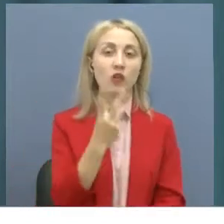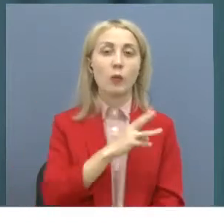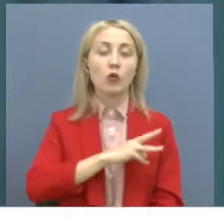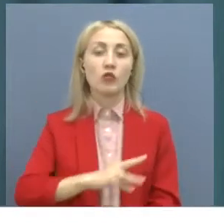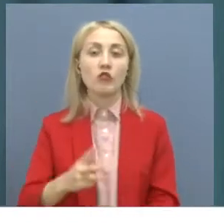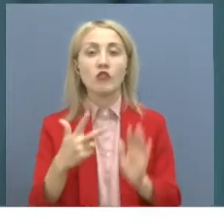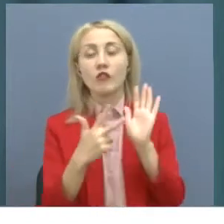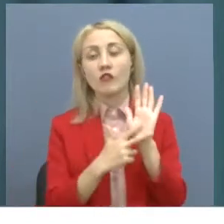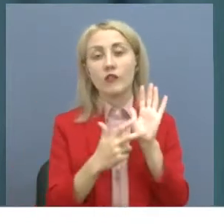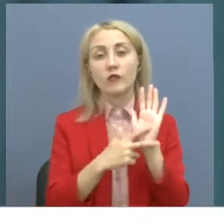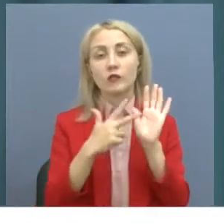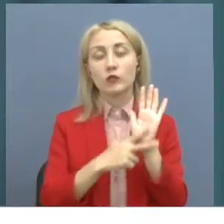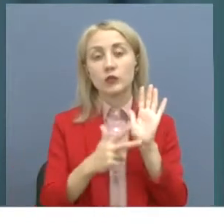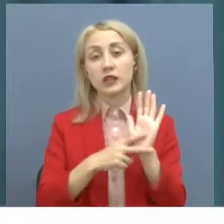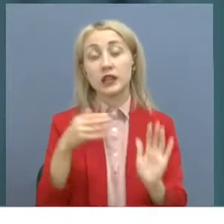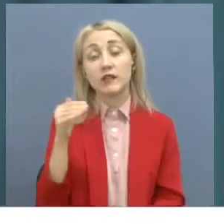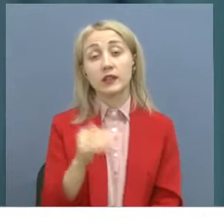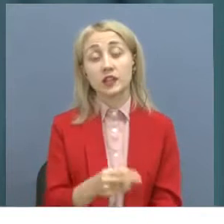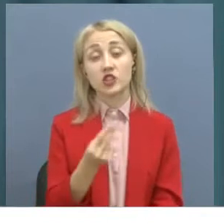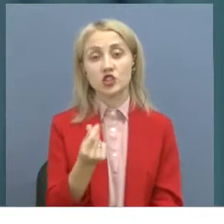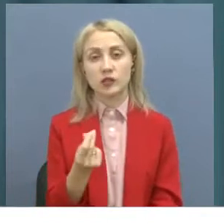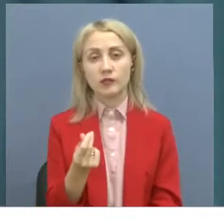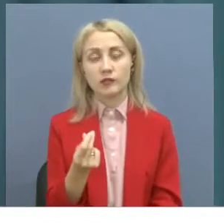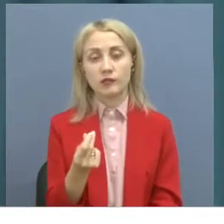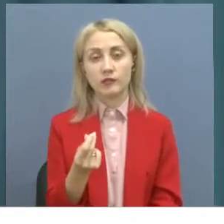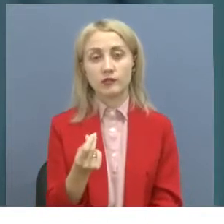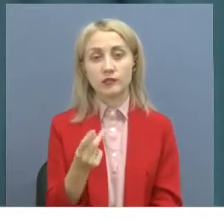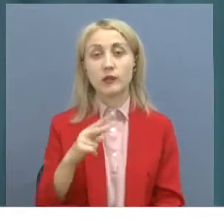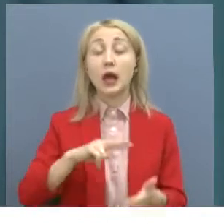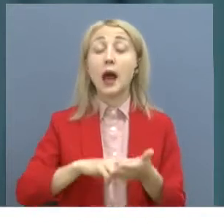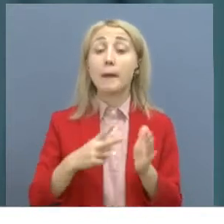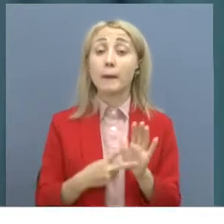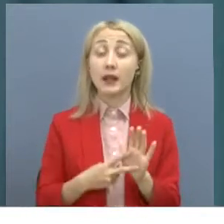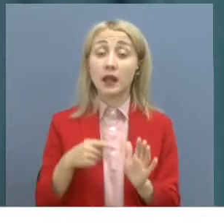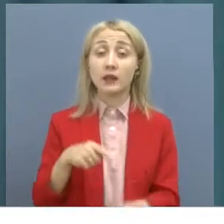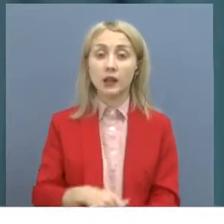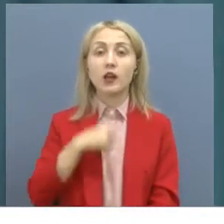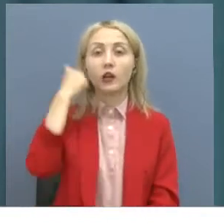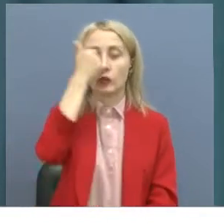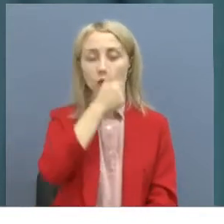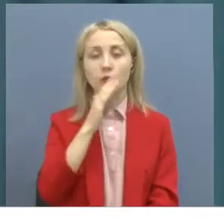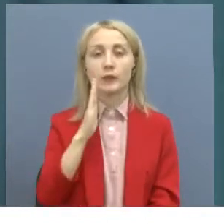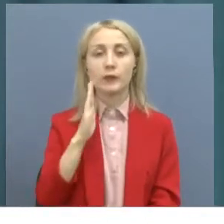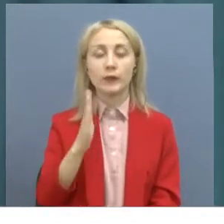2,889 млн теңге нысаналы трансферттер бөлінді. Ағымдағы жылы Қазақстан республикасының